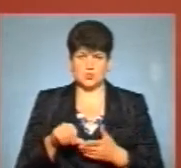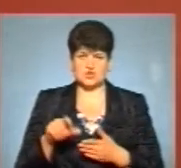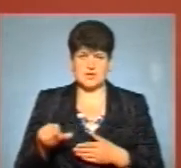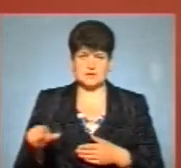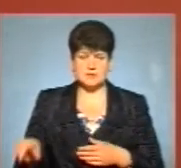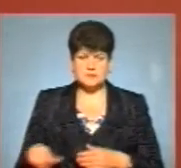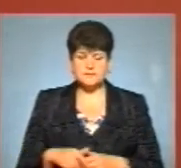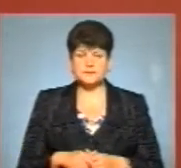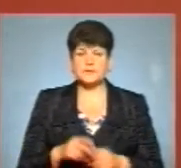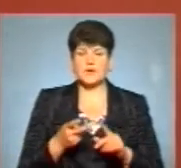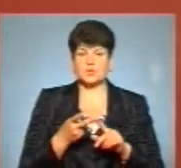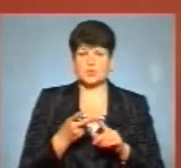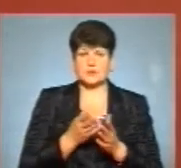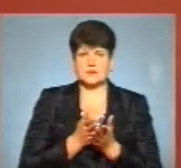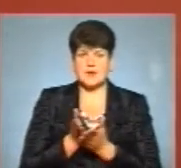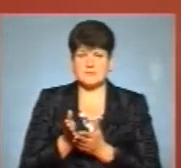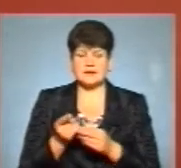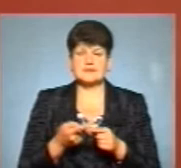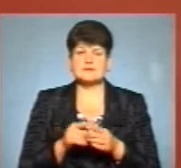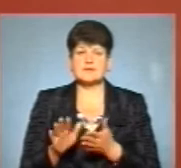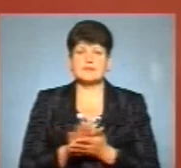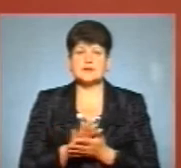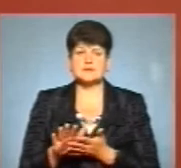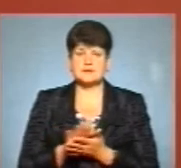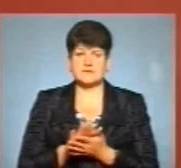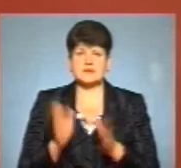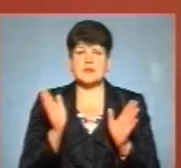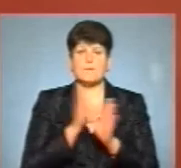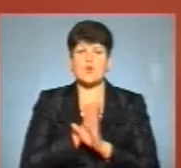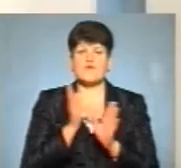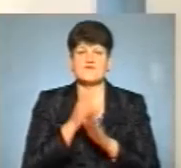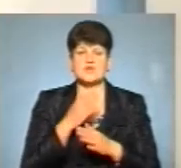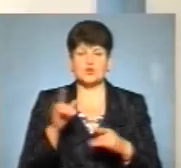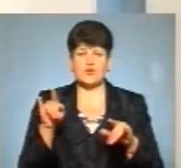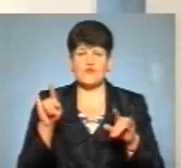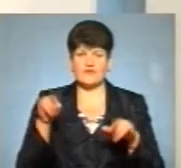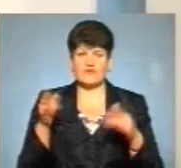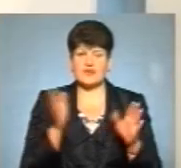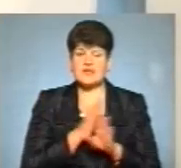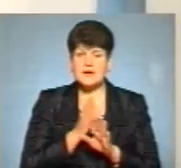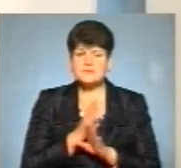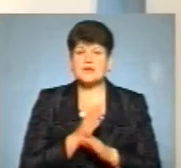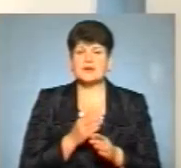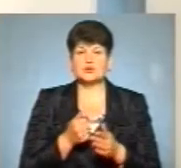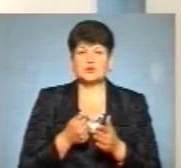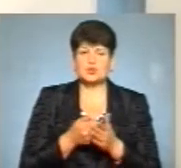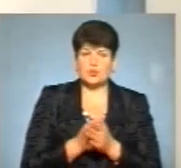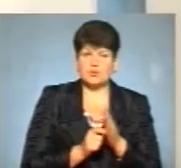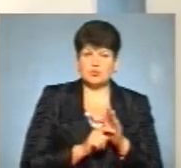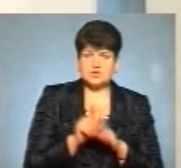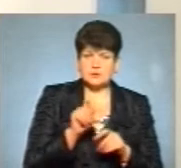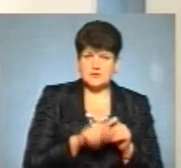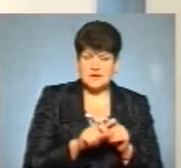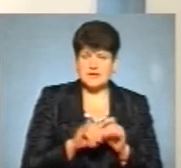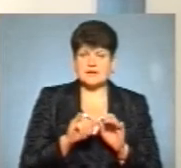учасників. Другий напрямок – це дезінфекція, провітрювання до початку тестування і після його